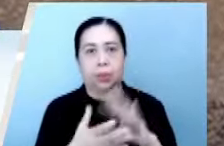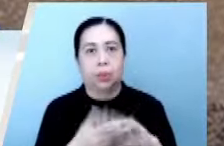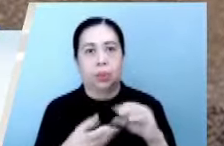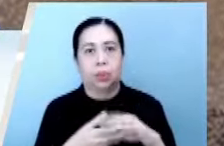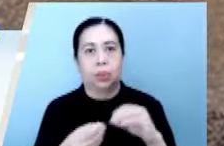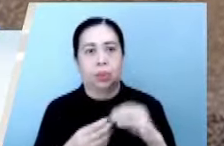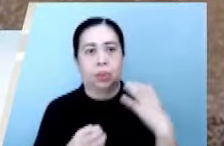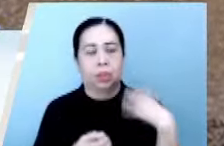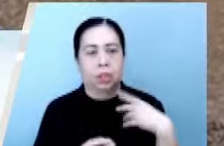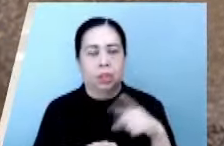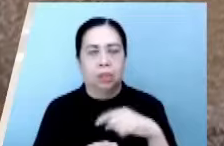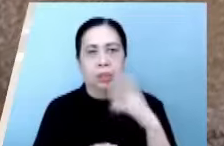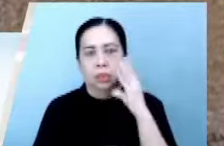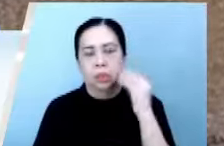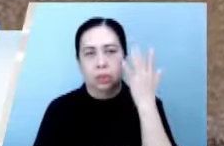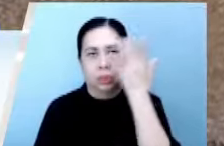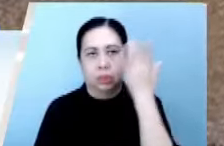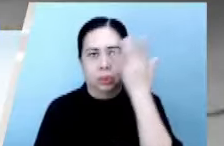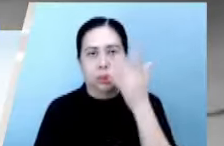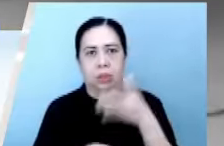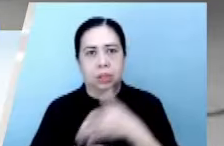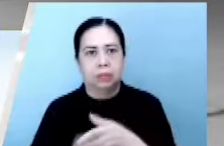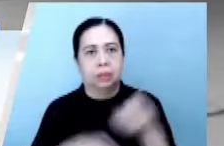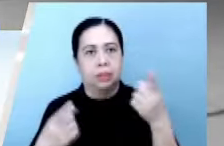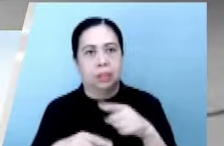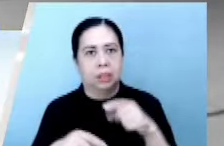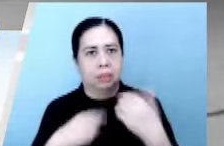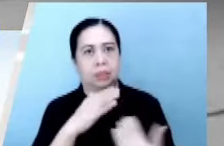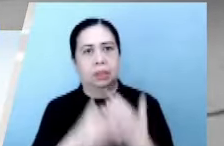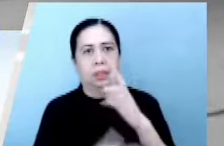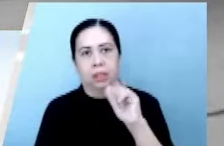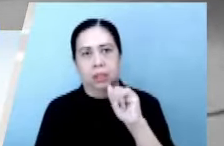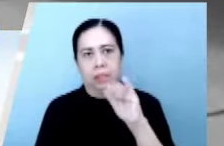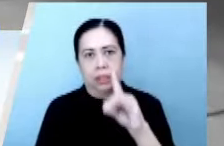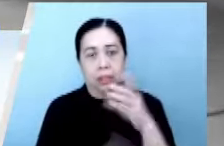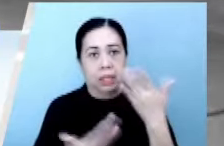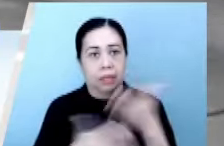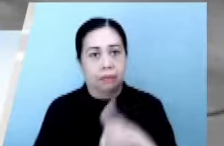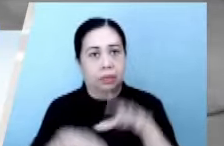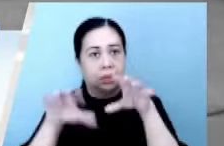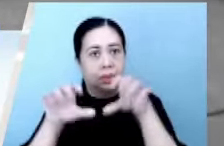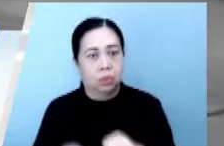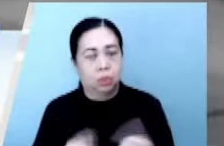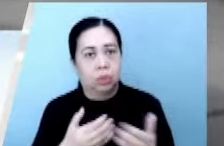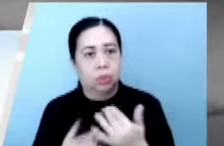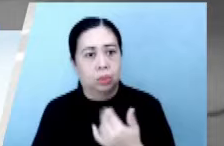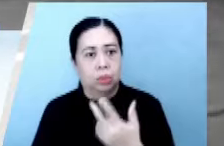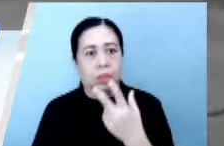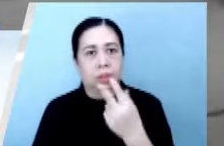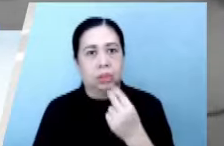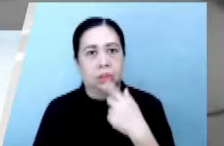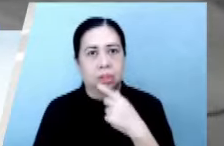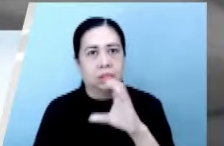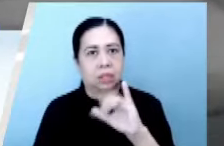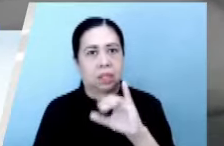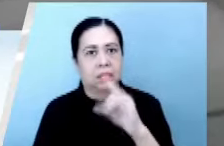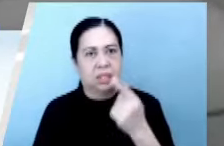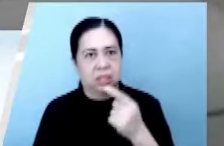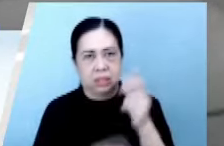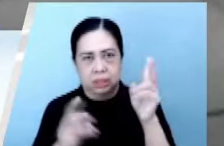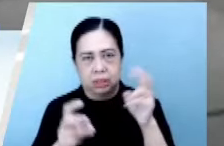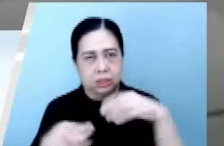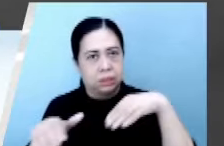na sinapit nila matapos na nangyaring raid. Matapos kasing arestuhin, halos 30 nagpakilalang CIDG Anya ang pumasok